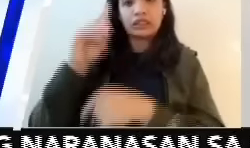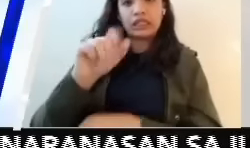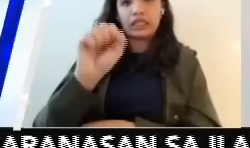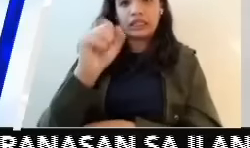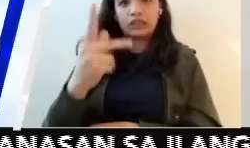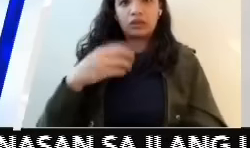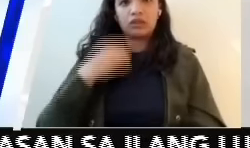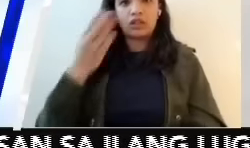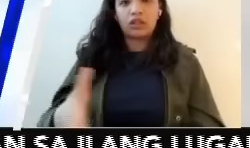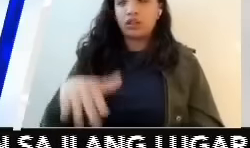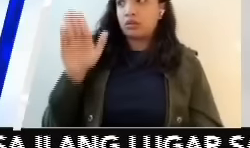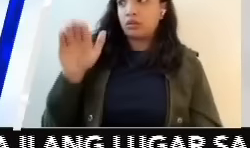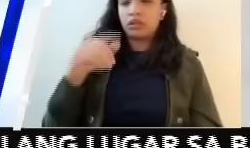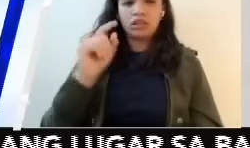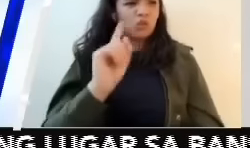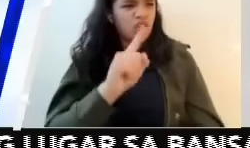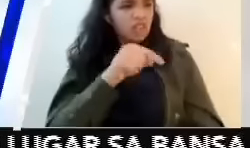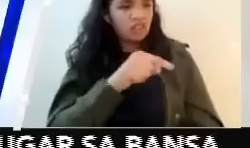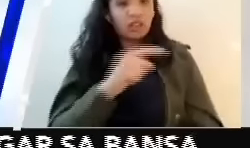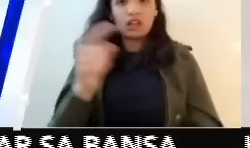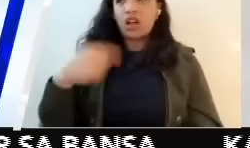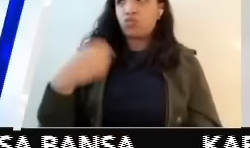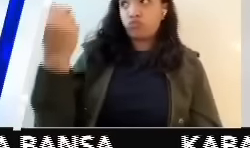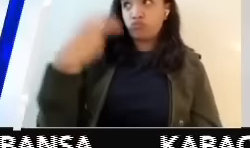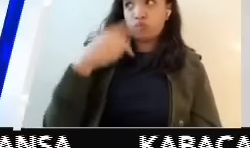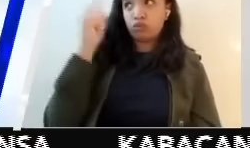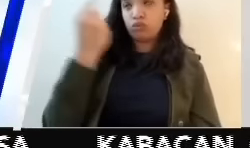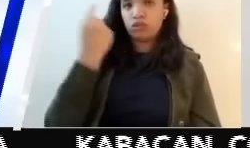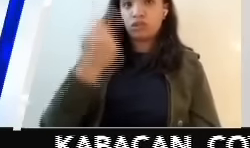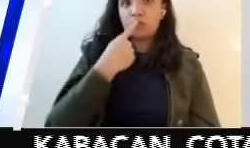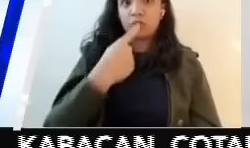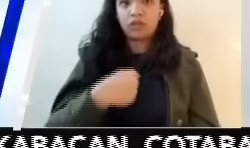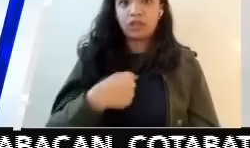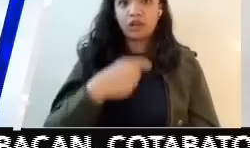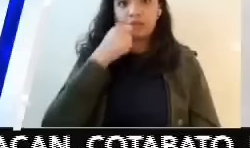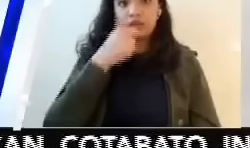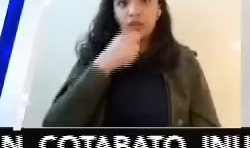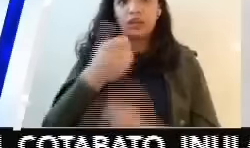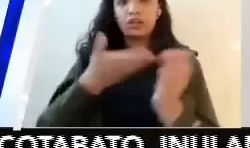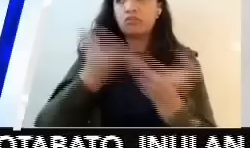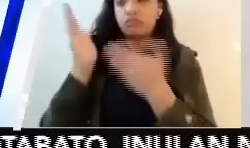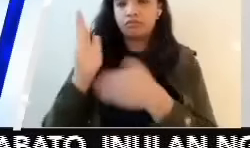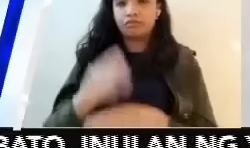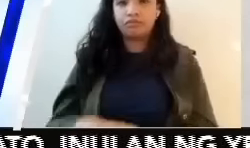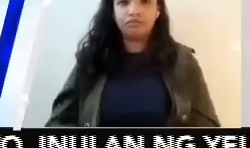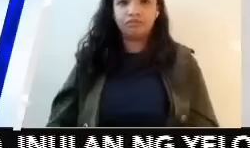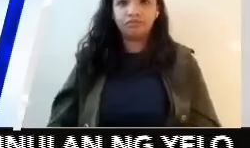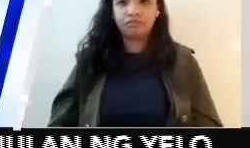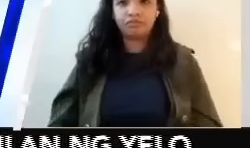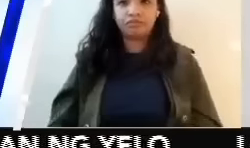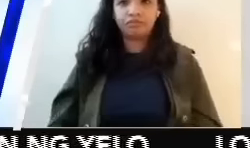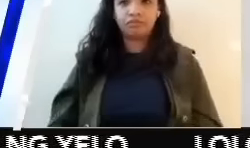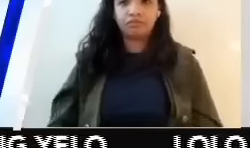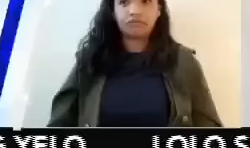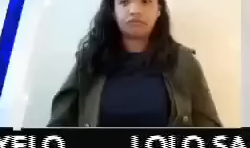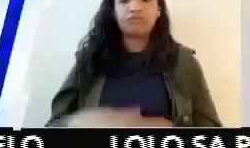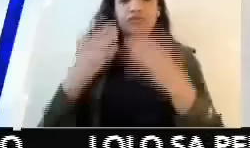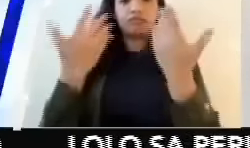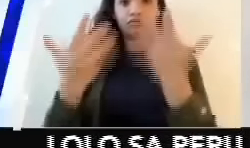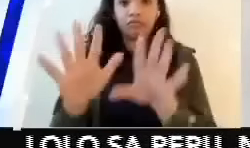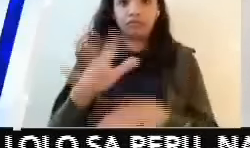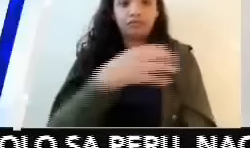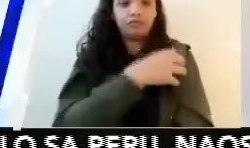ma'am, inutusan lang po ako. Sabi niya, dalhin daw po yun sa jail. Itinurn over na ng BJMP sa Taguig